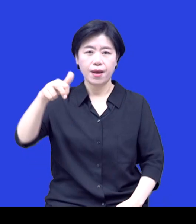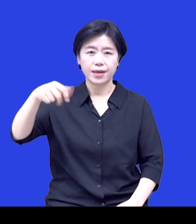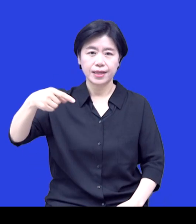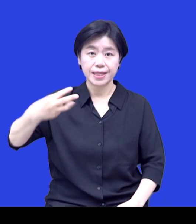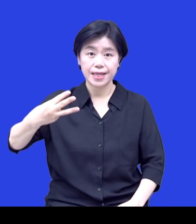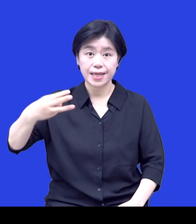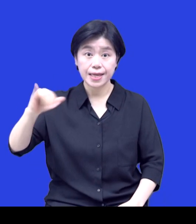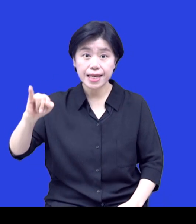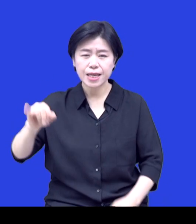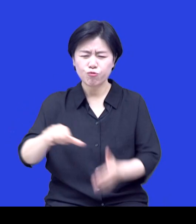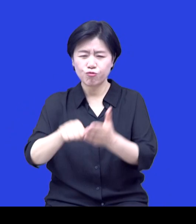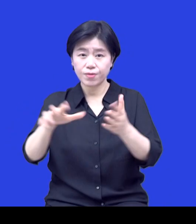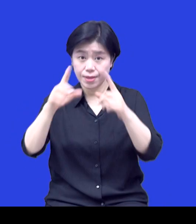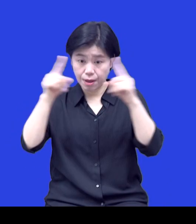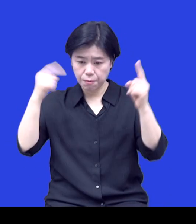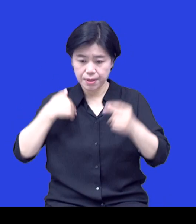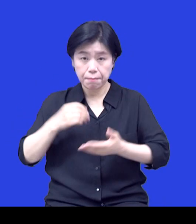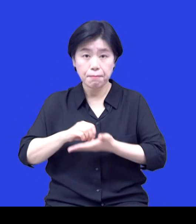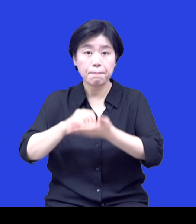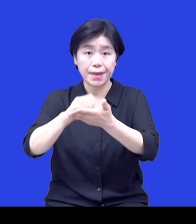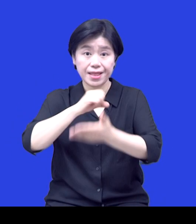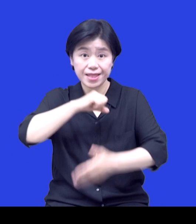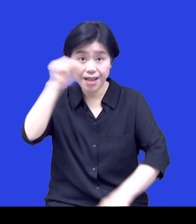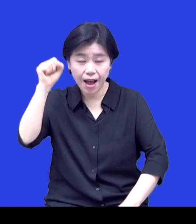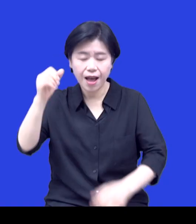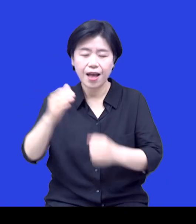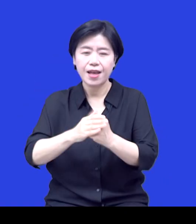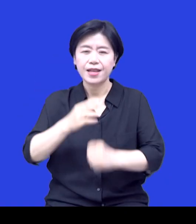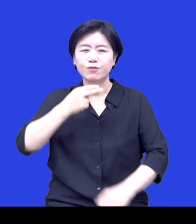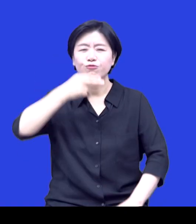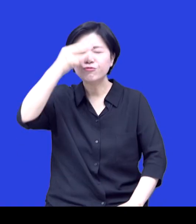네. 미국 애들랑 같이 이렇게 마셨는데 나는